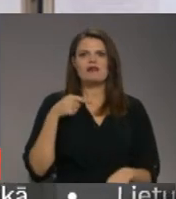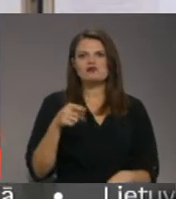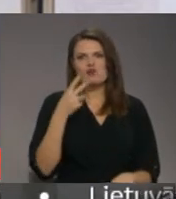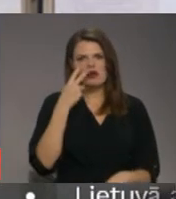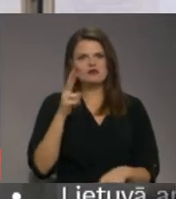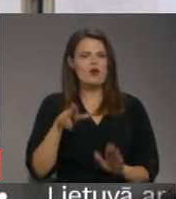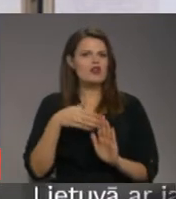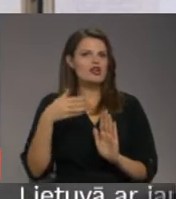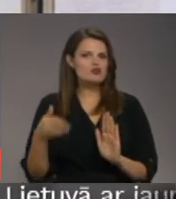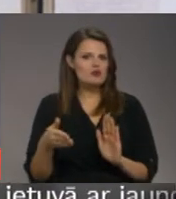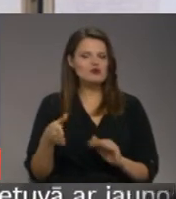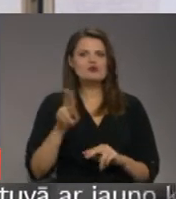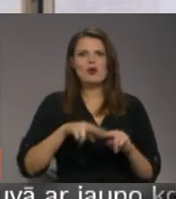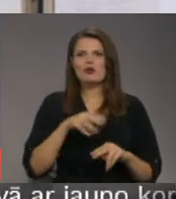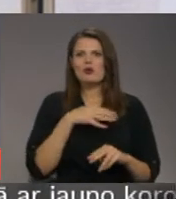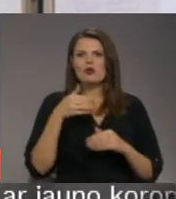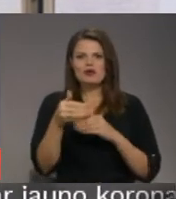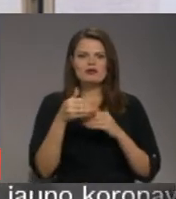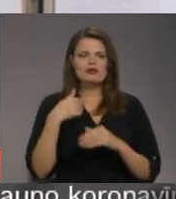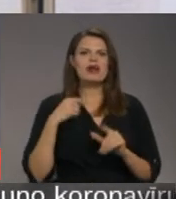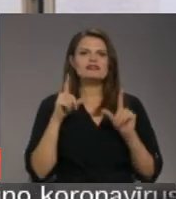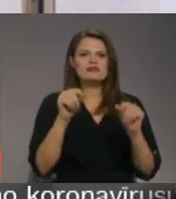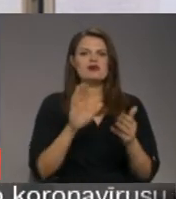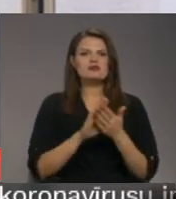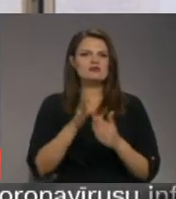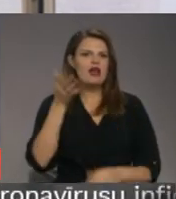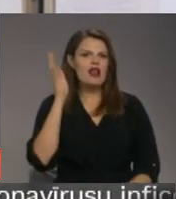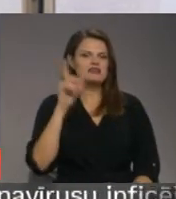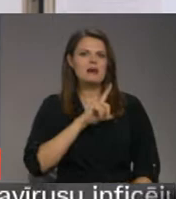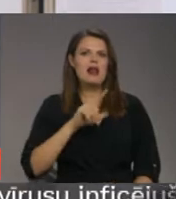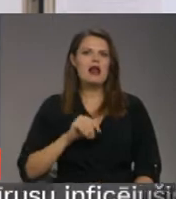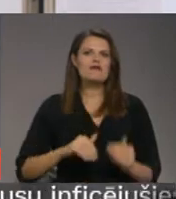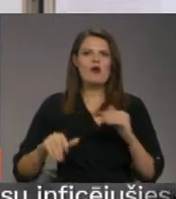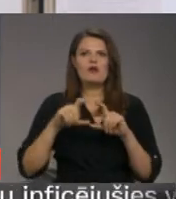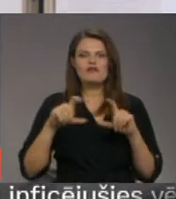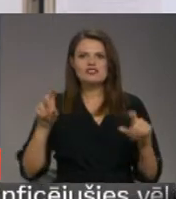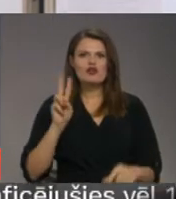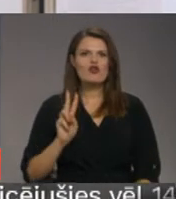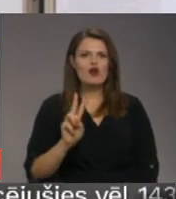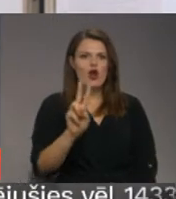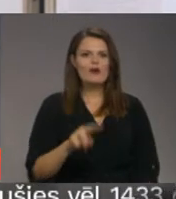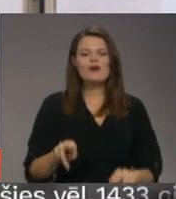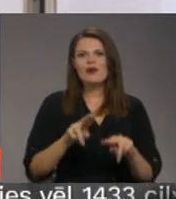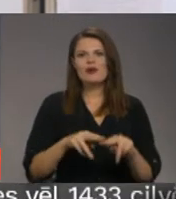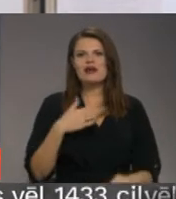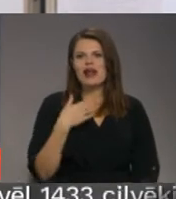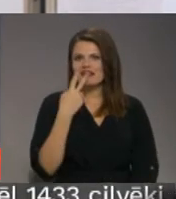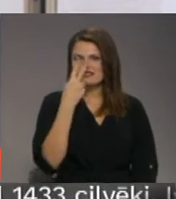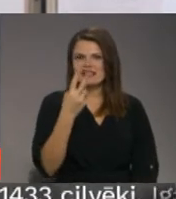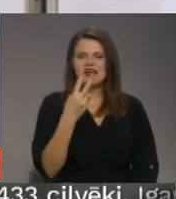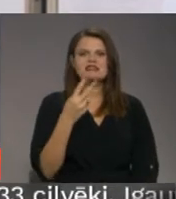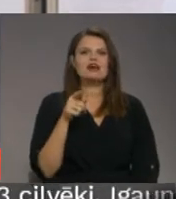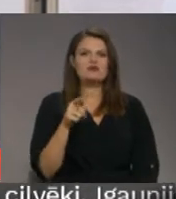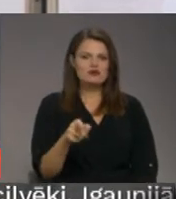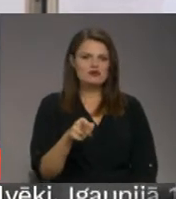un ļoti tuvu, jo es braucu uz lekcijām Latvijas universitātē ar trolejbusu, un es redzēju šos te miličus,